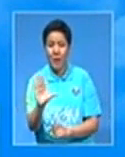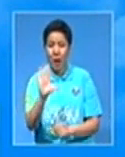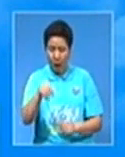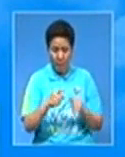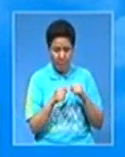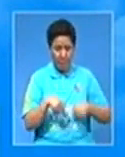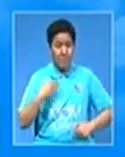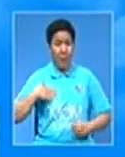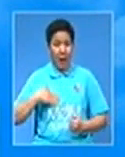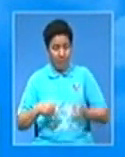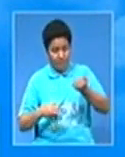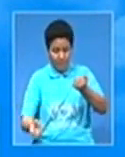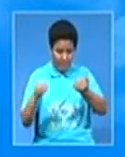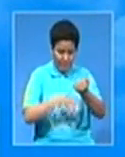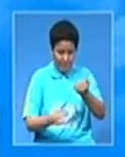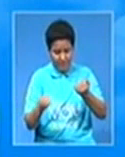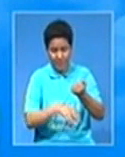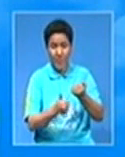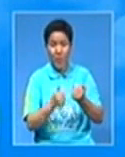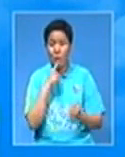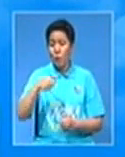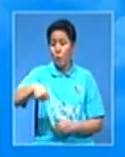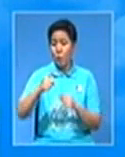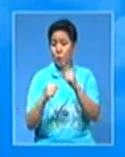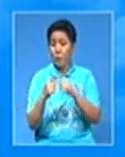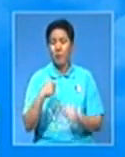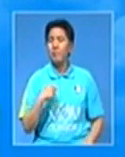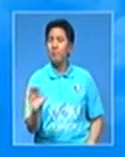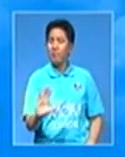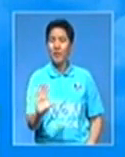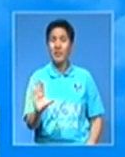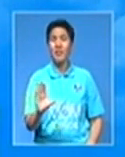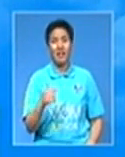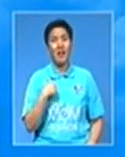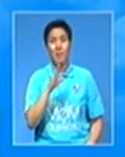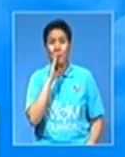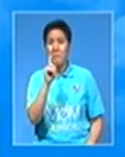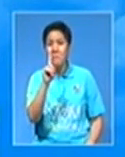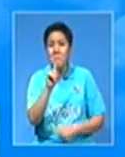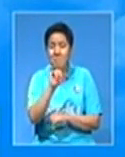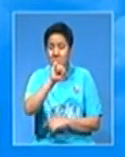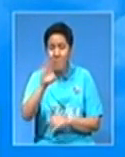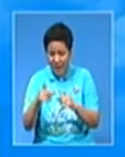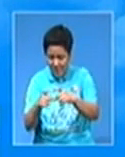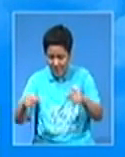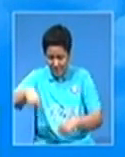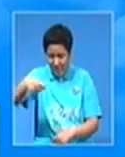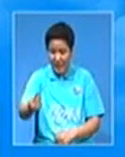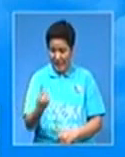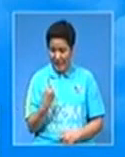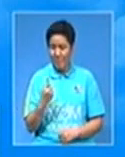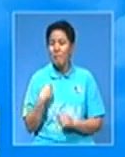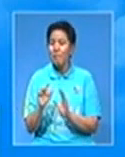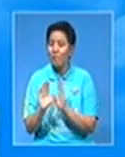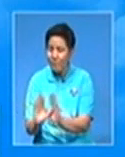การปฏิเสธการรับถุงพลาสติกจากห้างสรรพสินค้าและร้านสะดวกซื้อเพียงคนละ1ใบต่อวันก็จะทำให้ประเทศไท